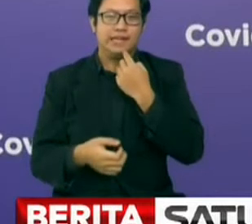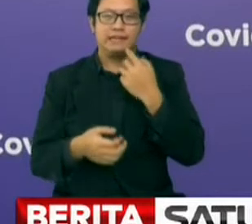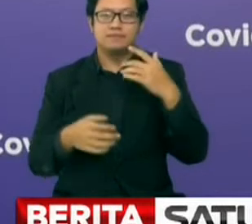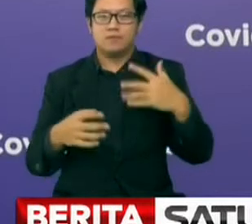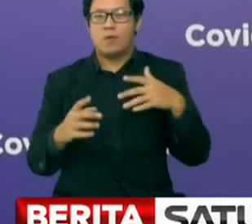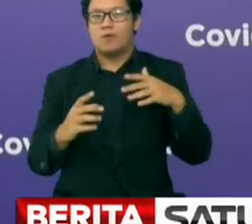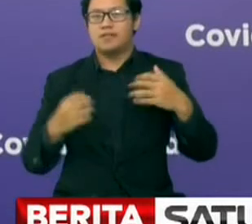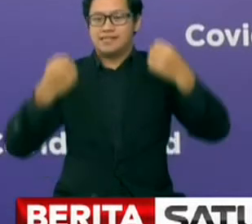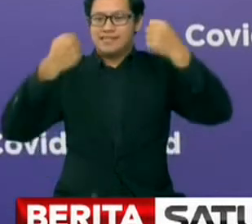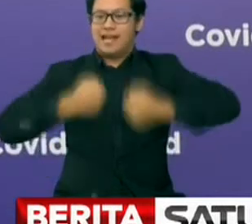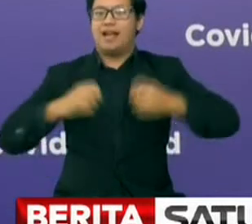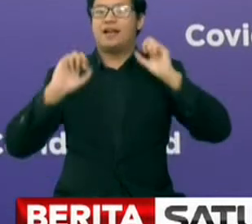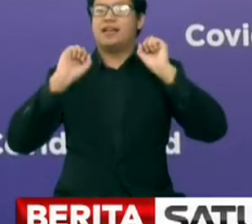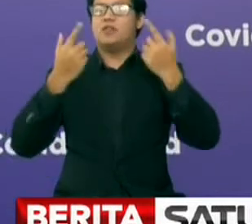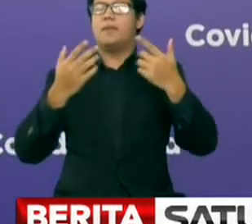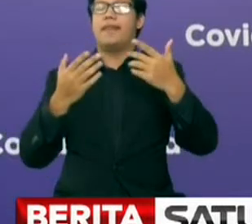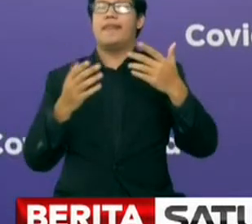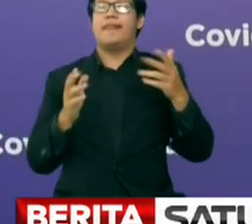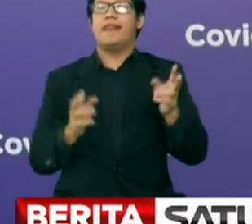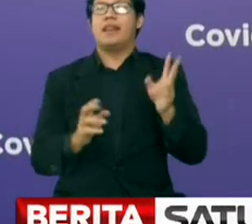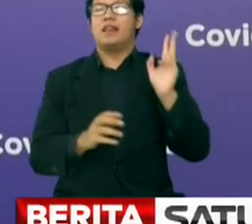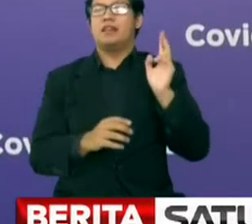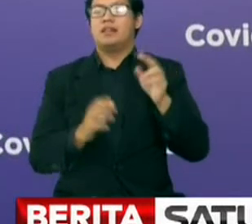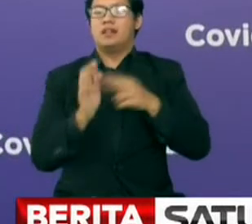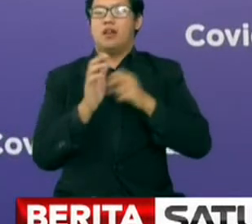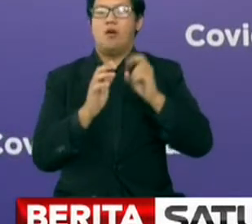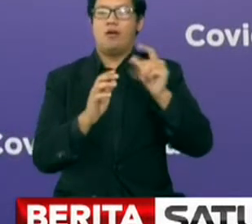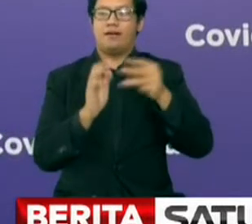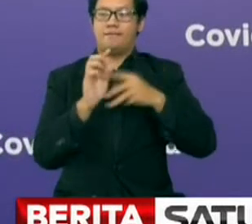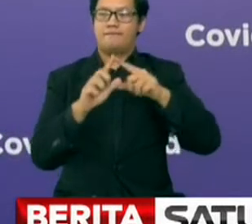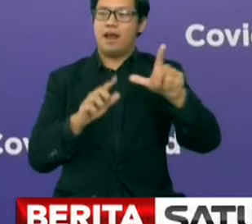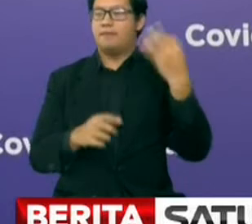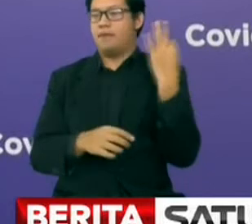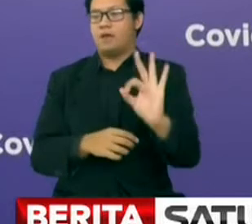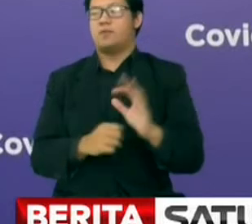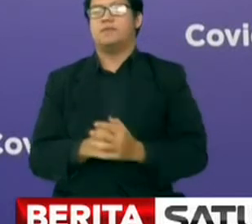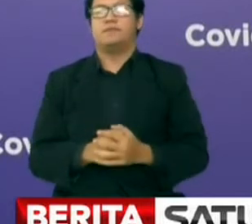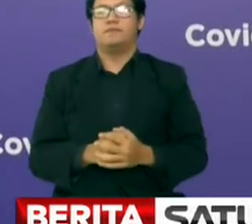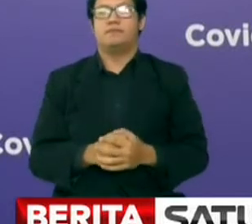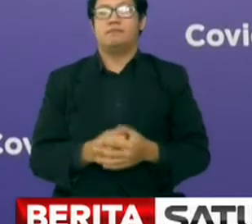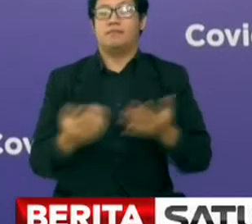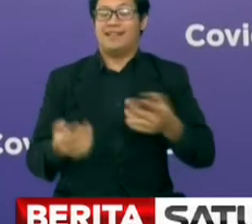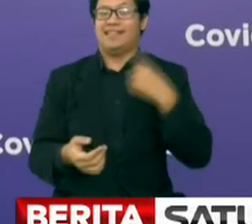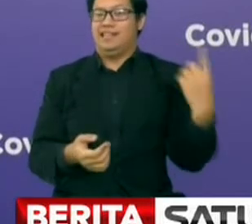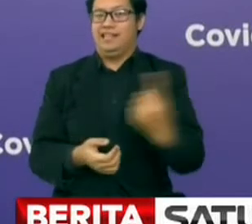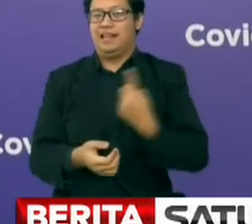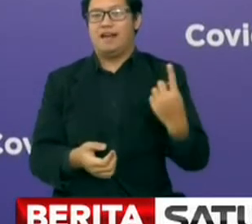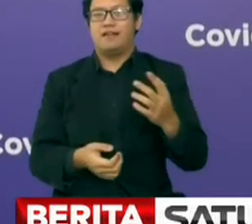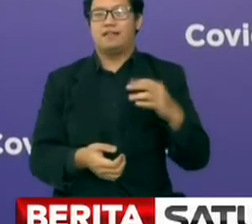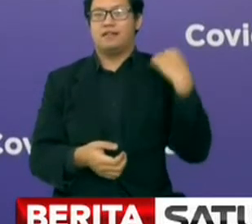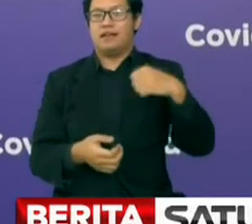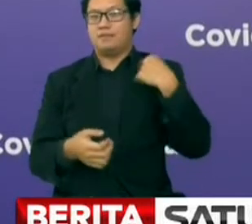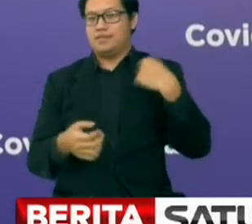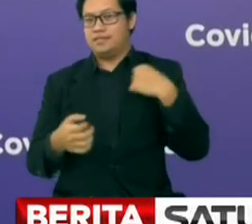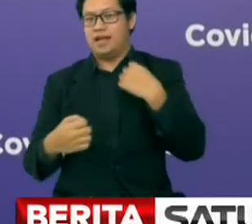menjaga kehidupan normal yang baru dimana kita memang tidak lagi bisa melakukan kegiatan